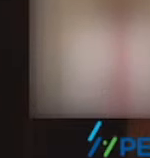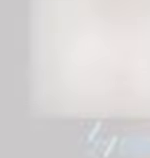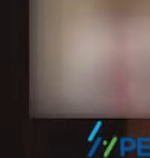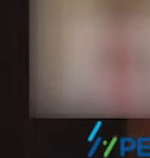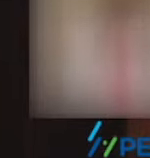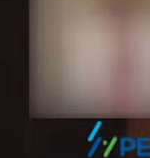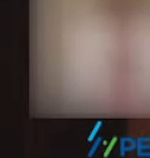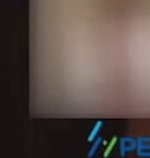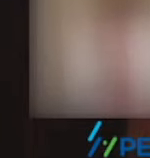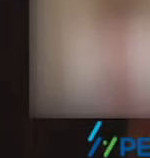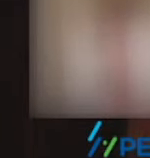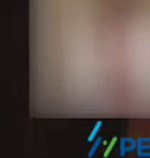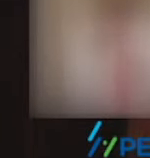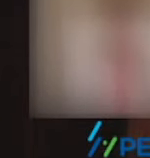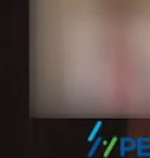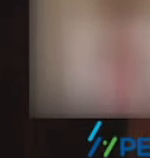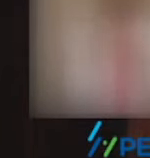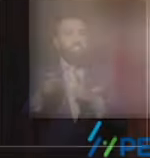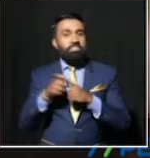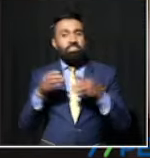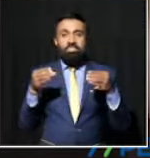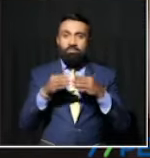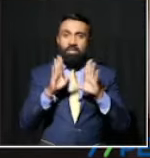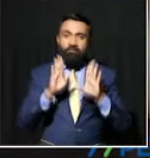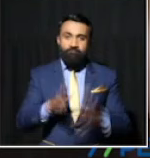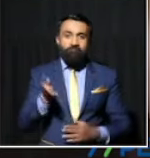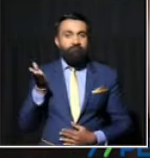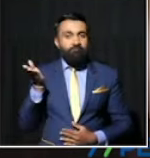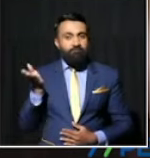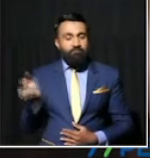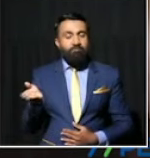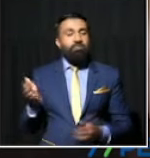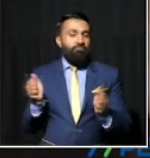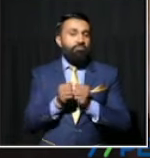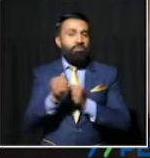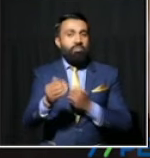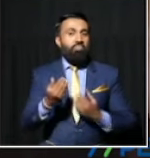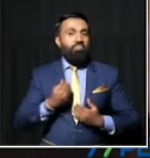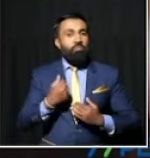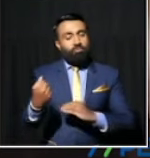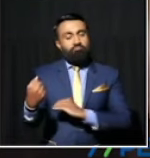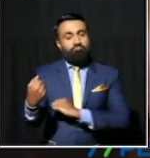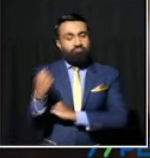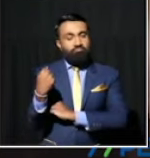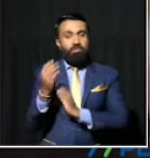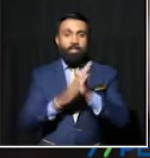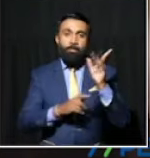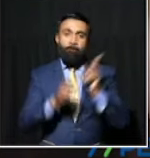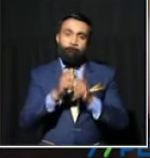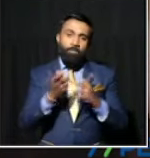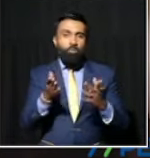මොන සභාපති මොන අධ්‍යක්ෂක මණ්ඩලයේ හිටියත් කමන්නේ. ඒක කරගෙන යන්න තමන්ට කොන්ද පන තියෙන්න ඕනේ. ඇමති කෙනෙක් කොයි ඇමති